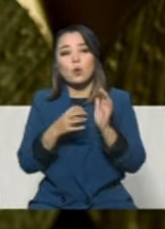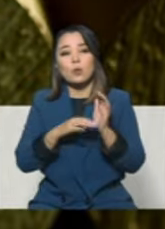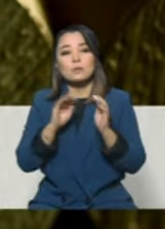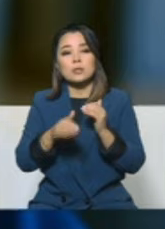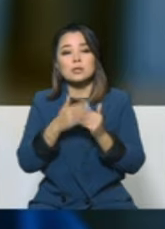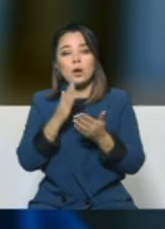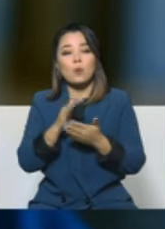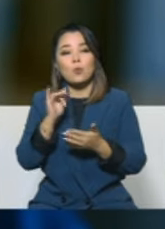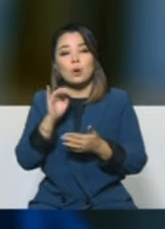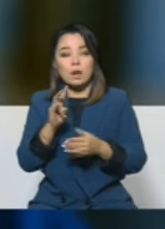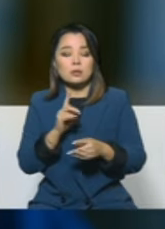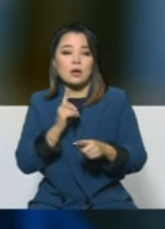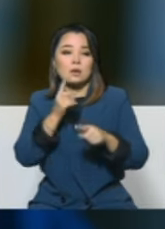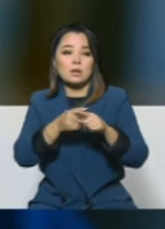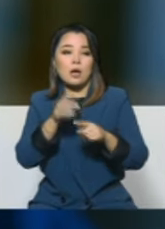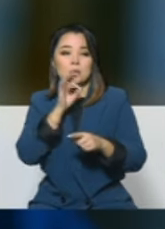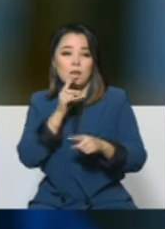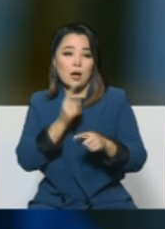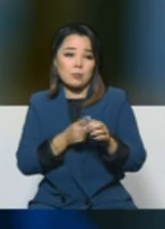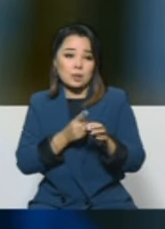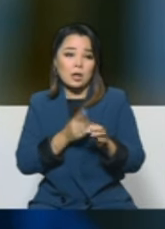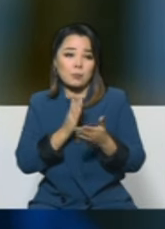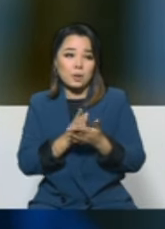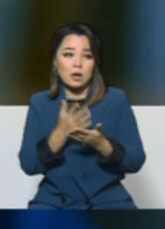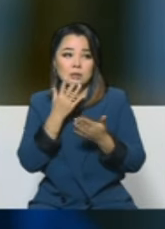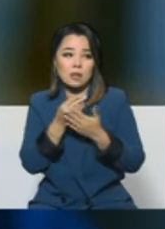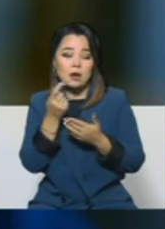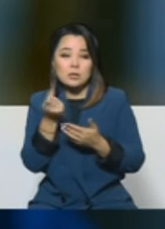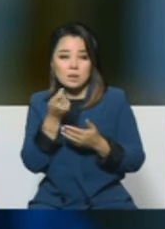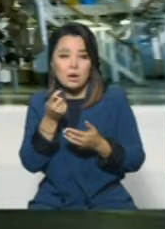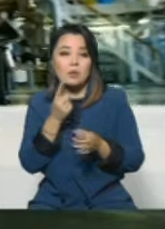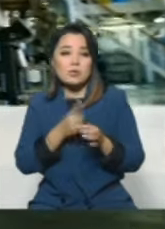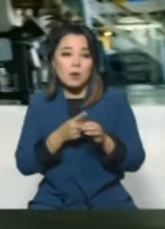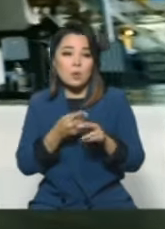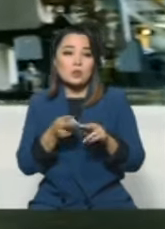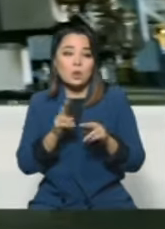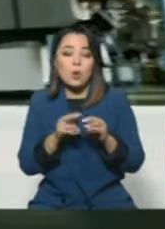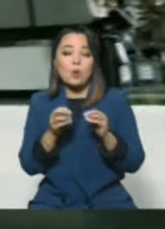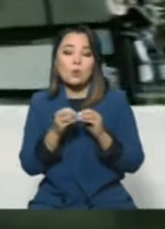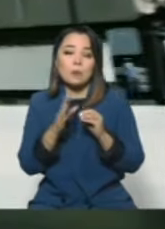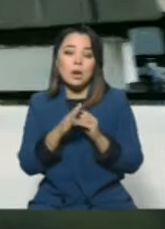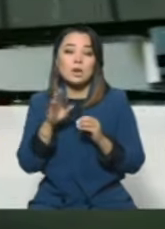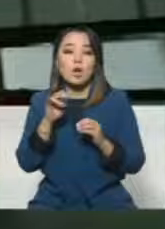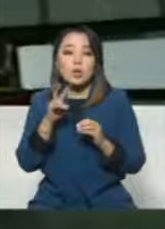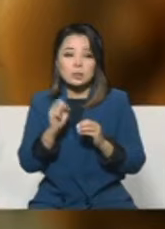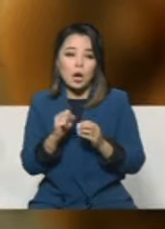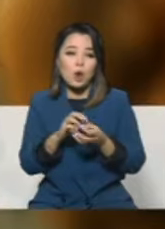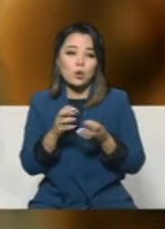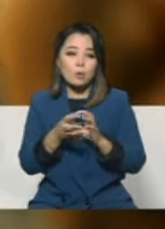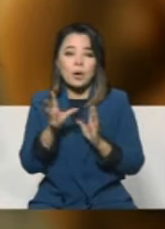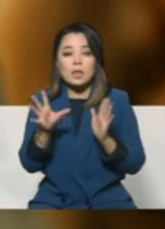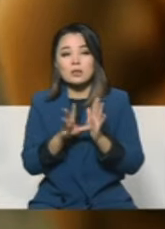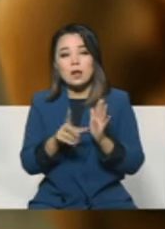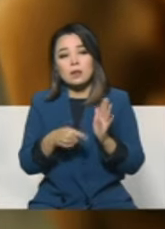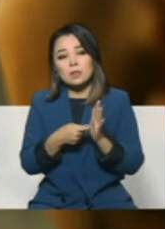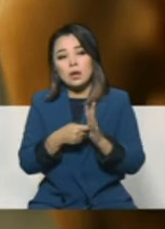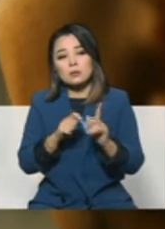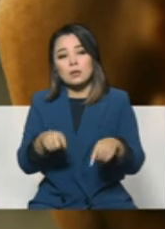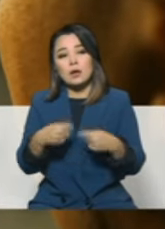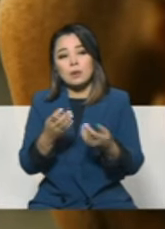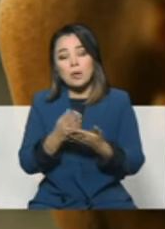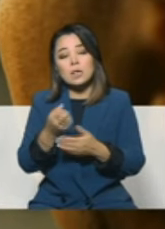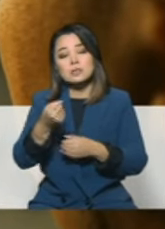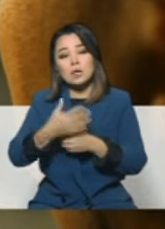уран таблеткалармен толтырылады. Уранның тырнақтай ғана бір таблеткасының өзі 15 тонна көмірдің энергиясын беруге қауқарлы.